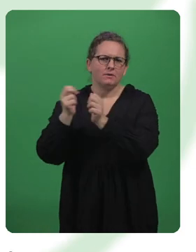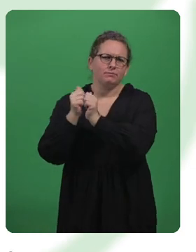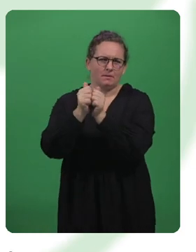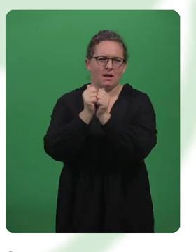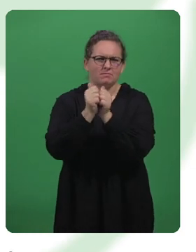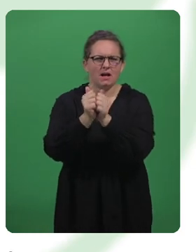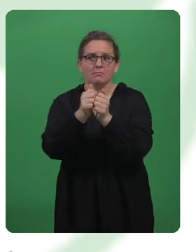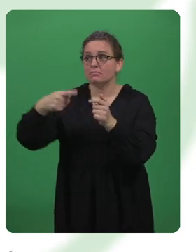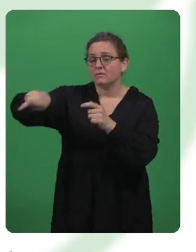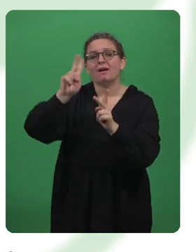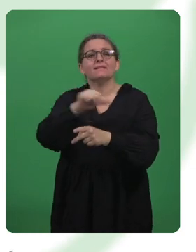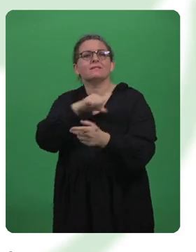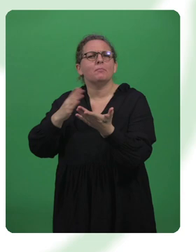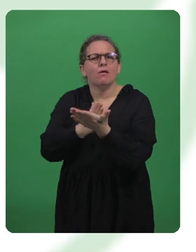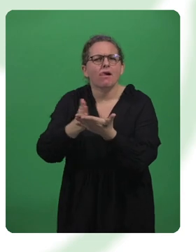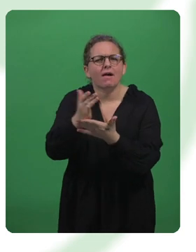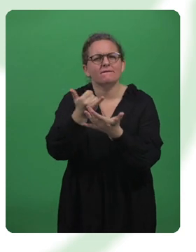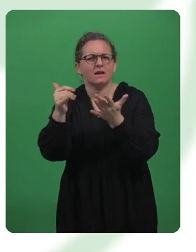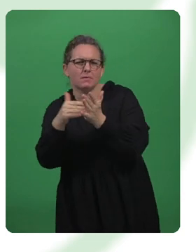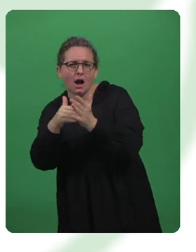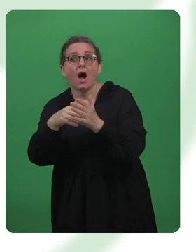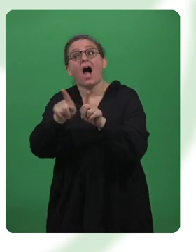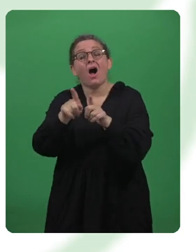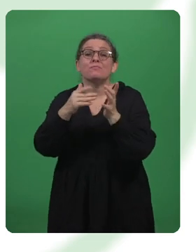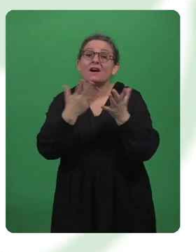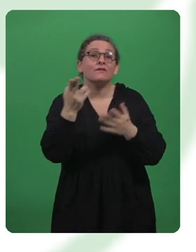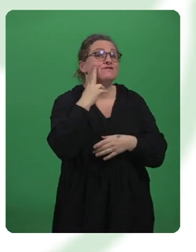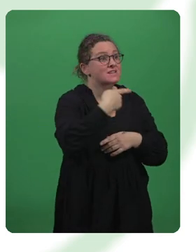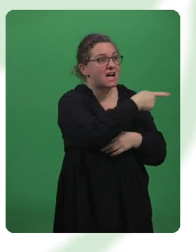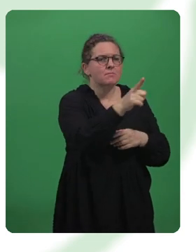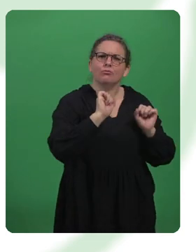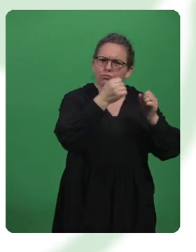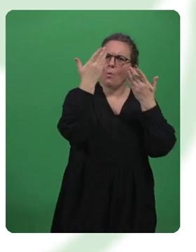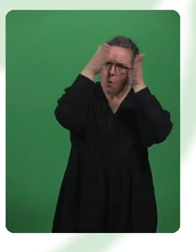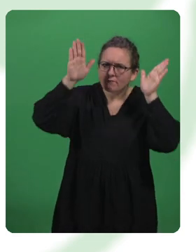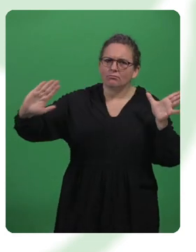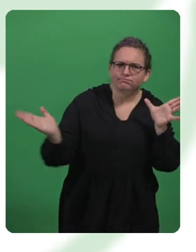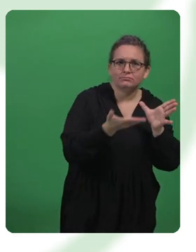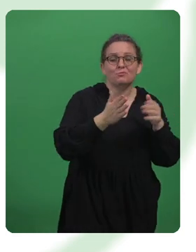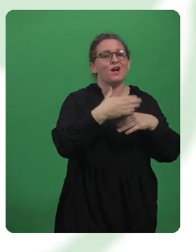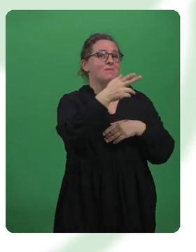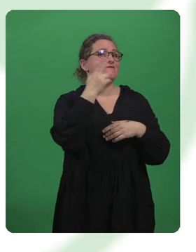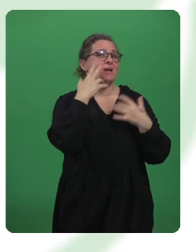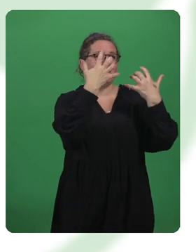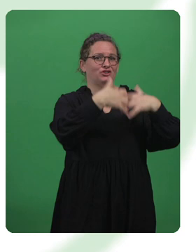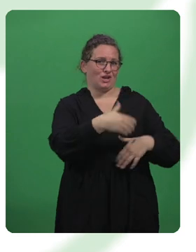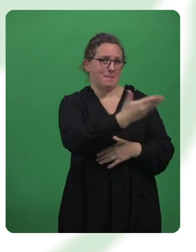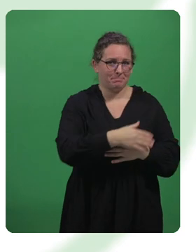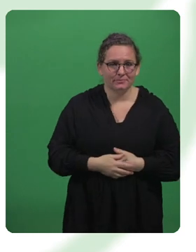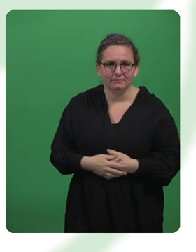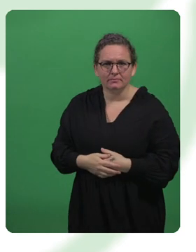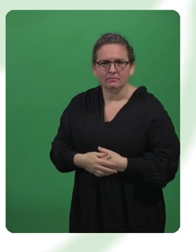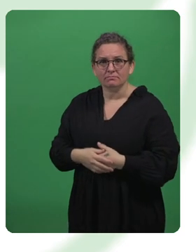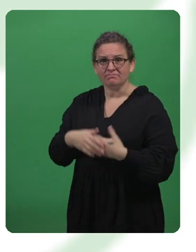Damit diese Jugendlichen und jungen Erwachsenen selbstbestimmt leben können, braucht es engagierte Firmen. Die Firma Trumpf ist so eine engagierte